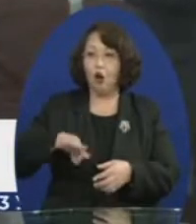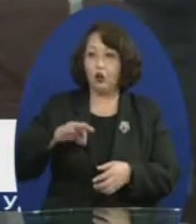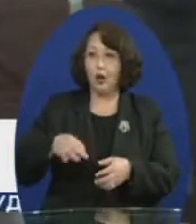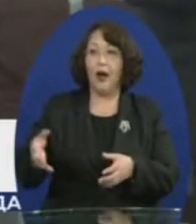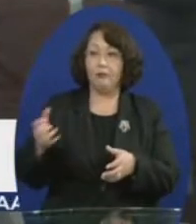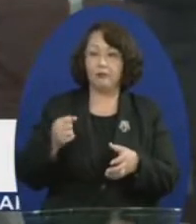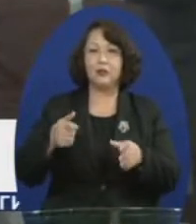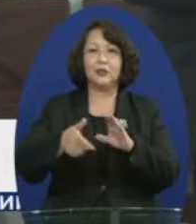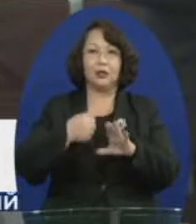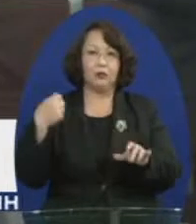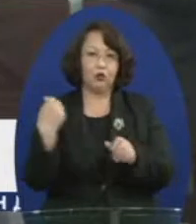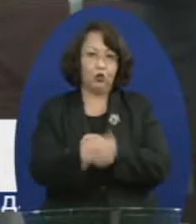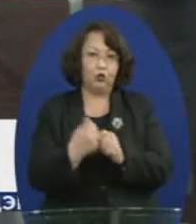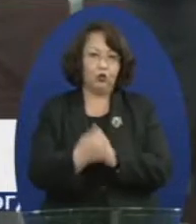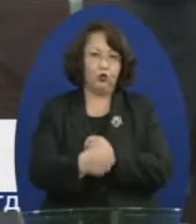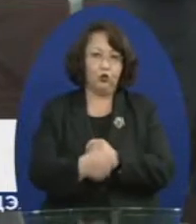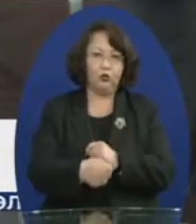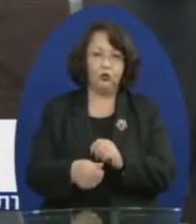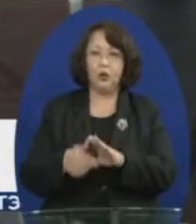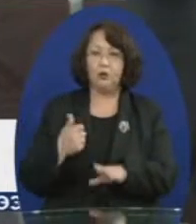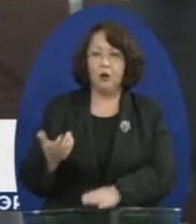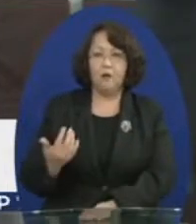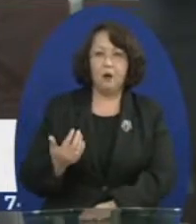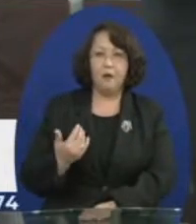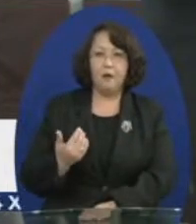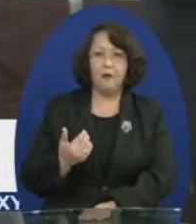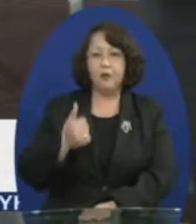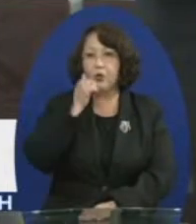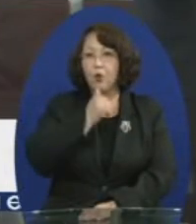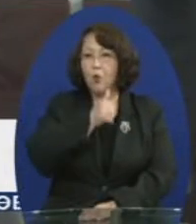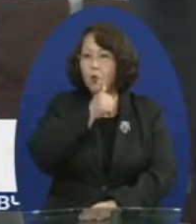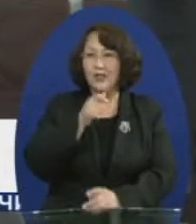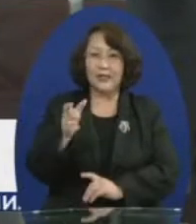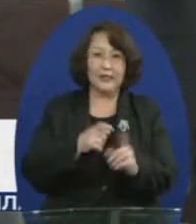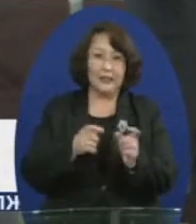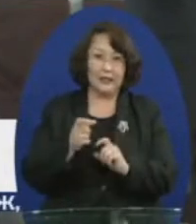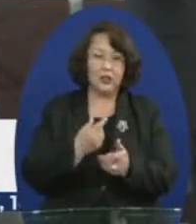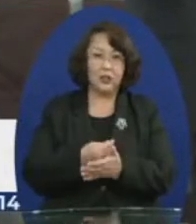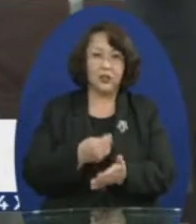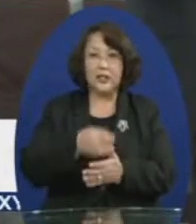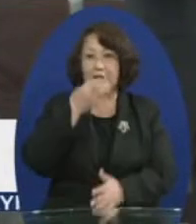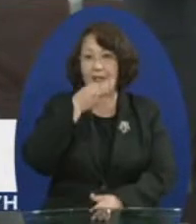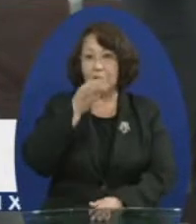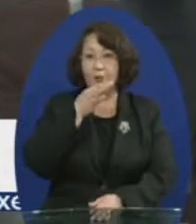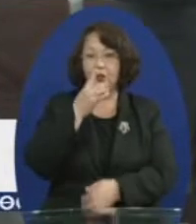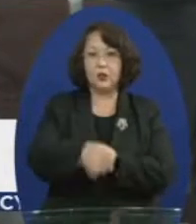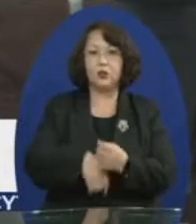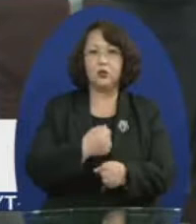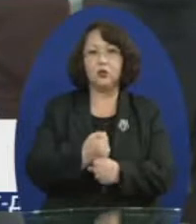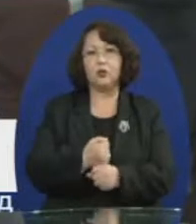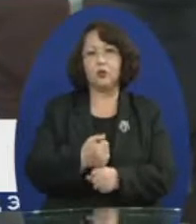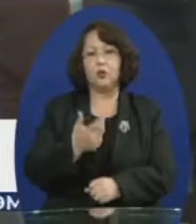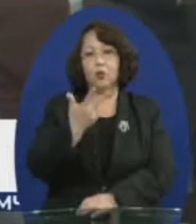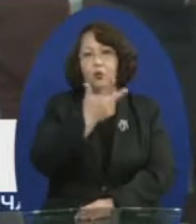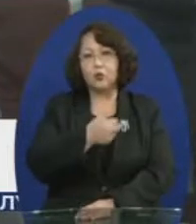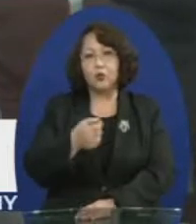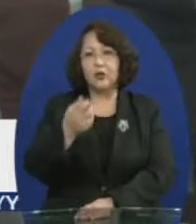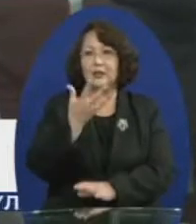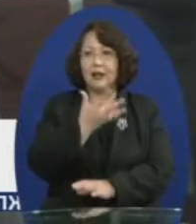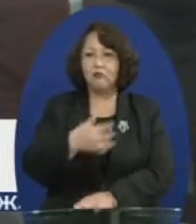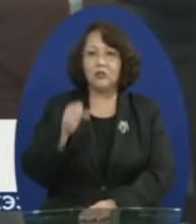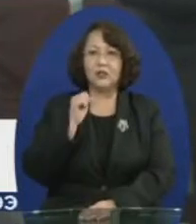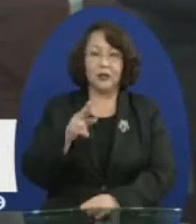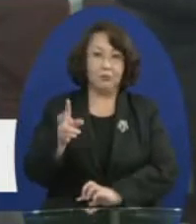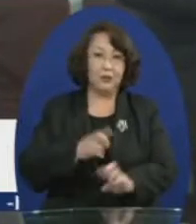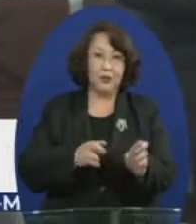байгаа орлоос нь бас татвар авдаг болно. Тэр нууц нөгөө 70 эдийн засаг гэдэг байгаа. Самрын бизнес чинь жилийн 300-500 сая долларын